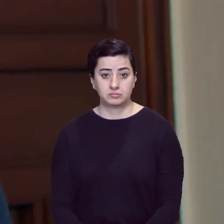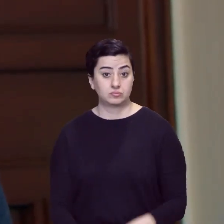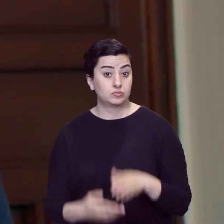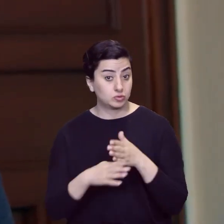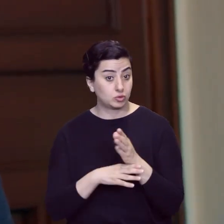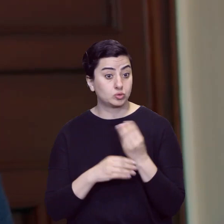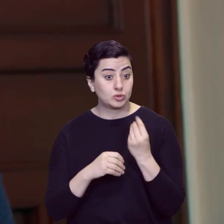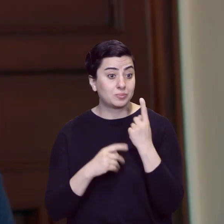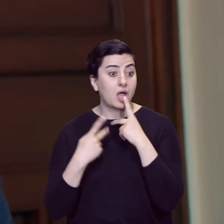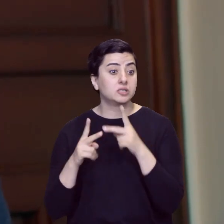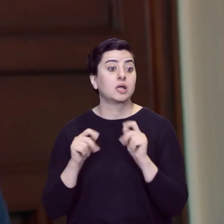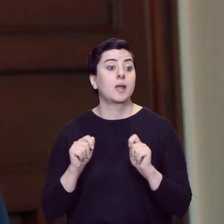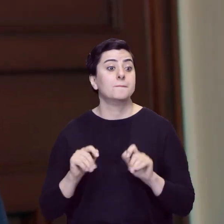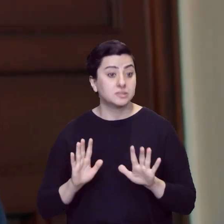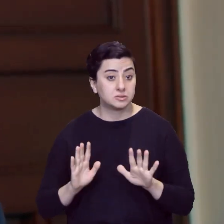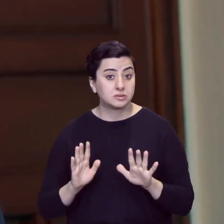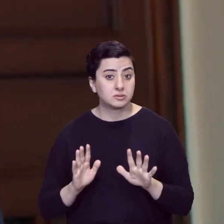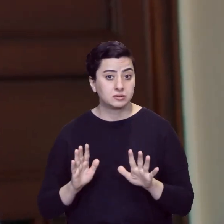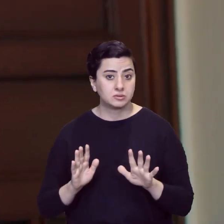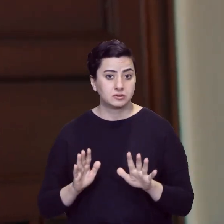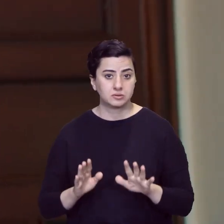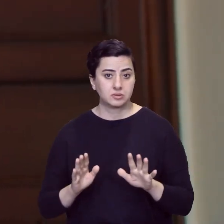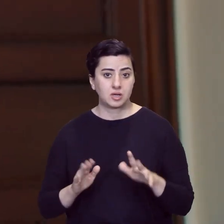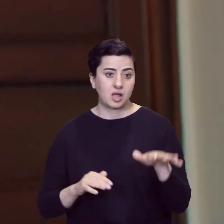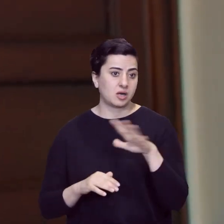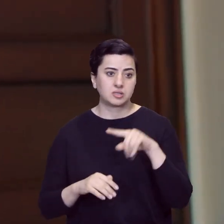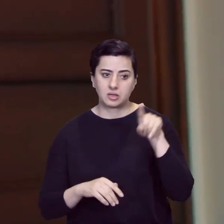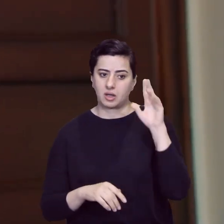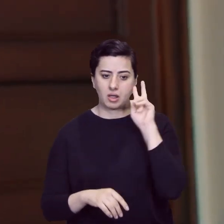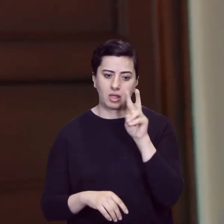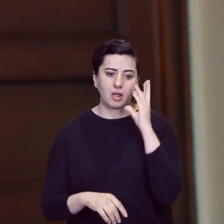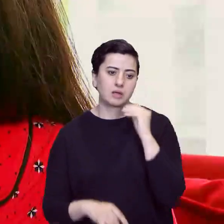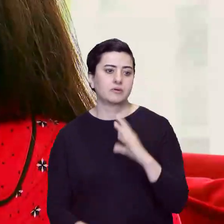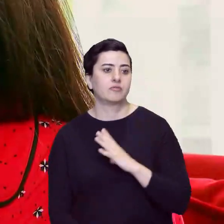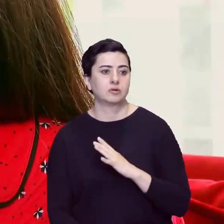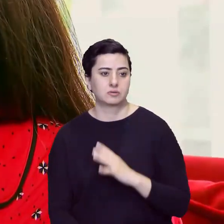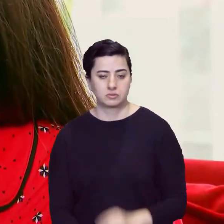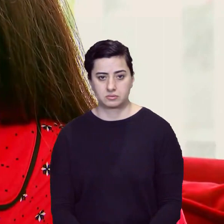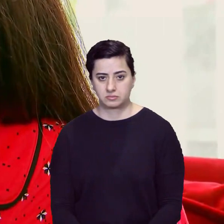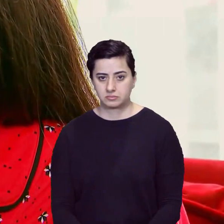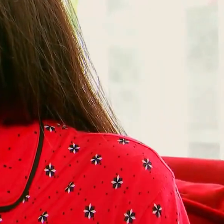Eğer doğru düzgün bir açıklama yapmazsak her şeyi anlarlar.